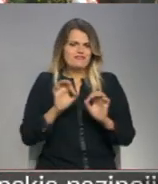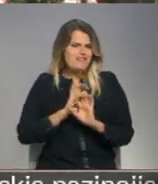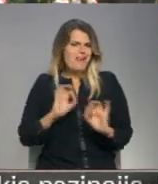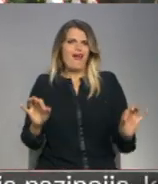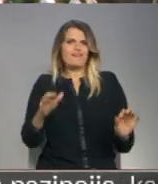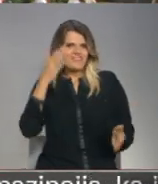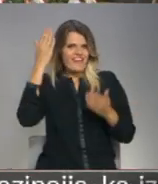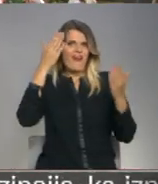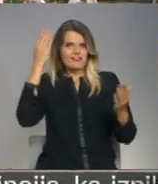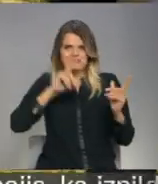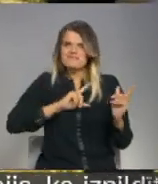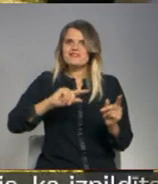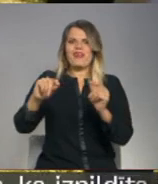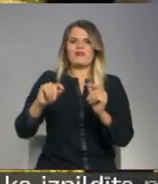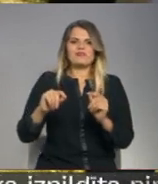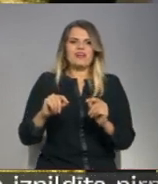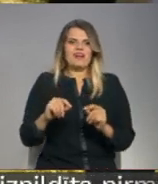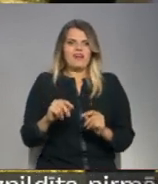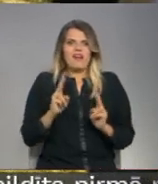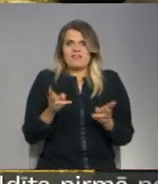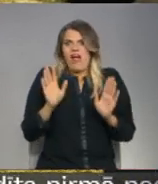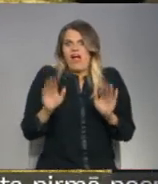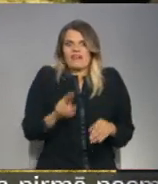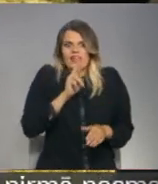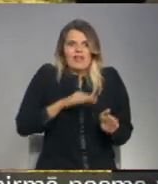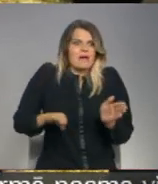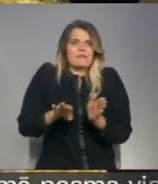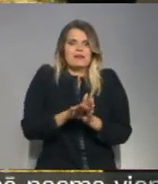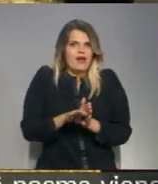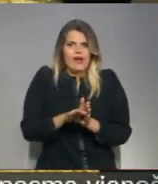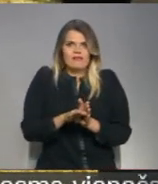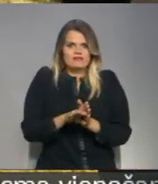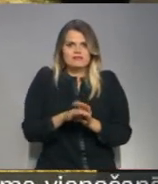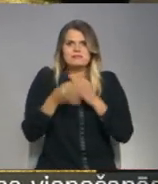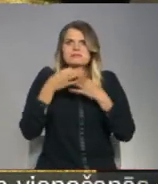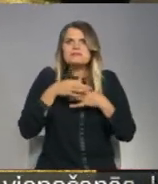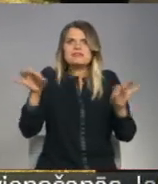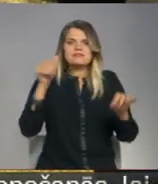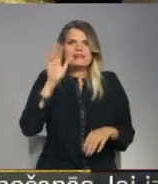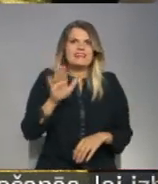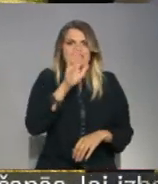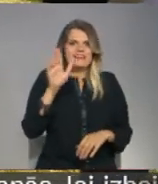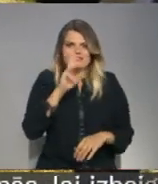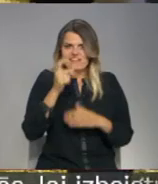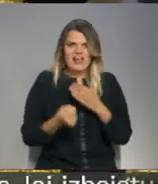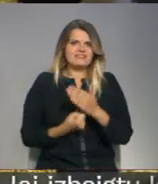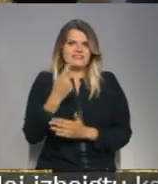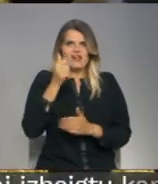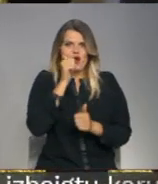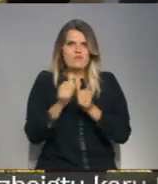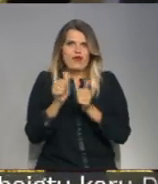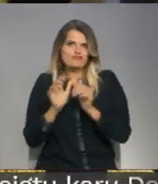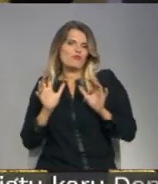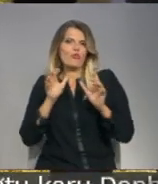Jauki, jautri, braukt. Kā var nebraukt? Tas brīvību ikdienā nesanāk tik bieži